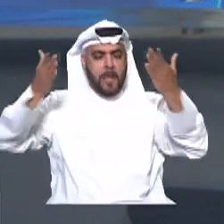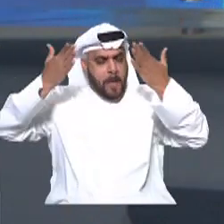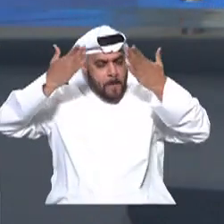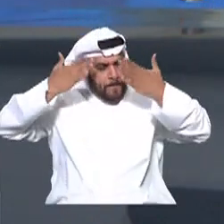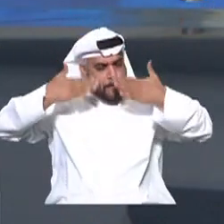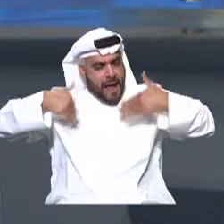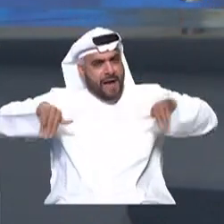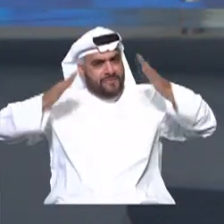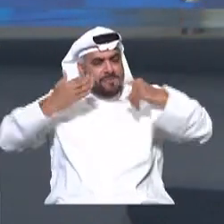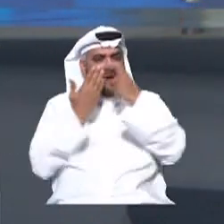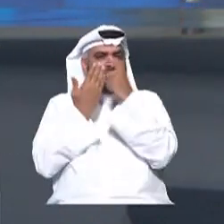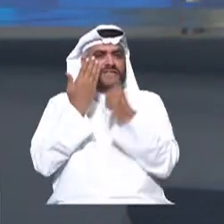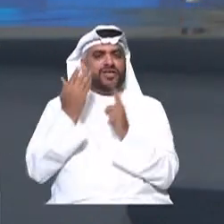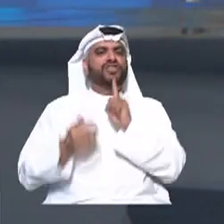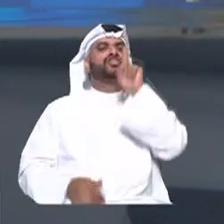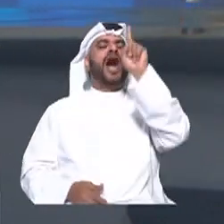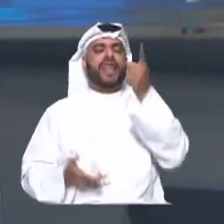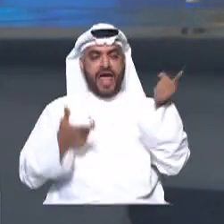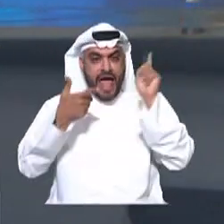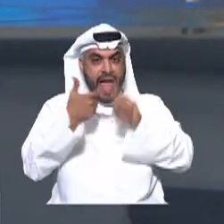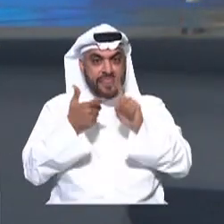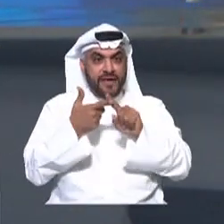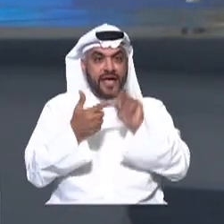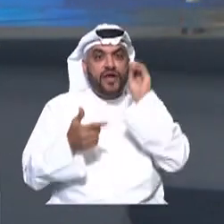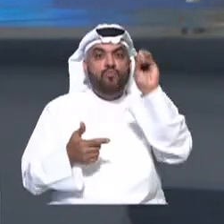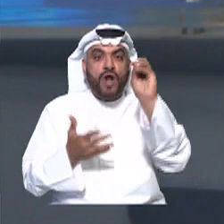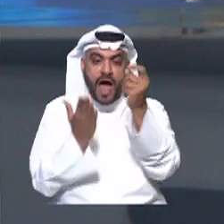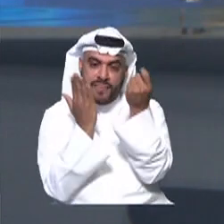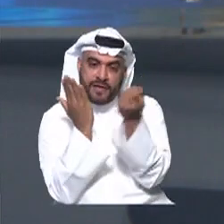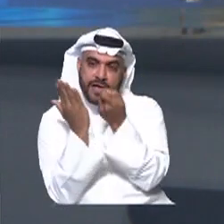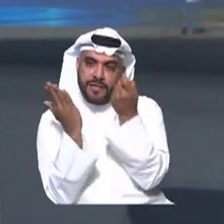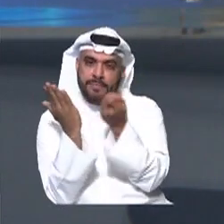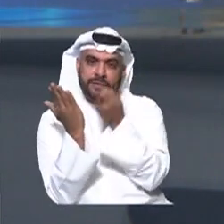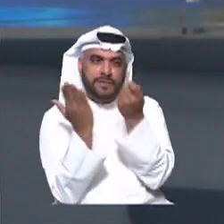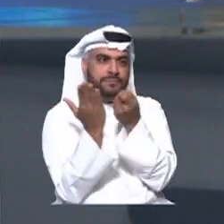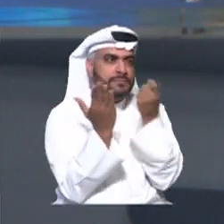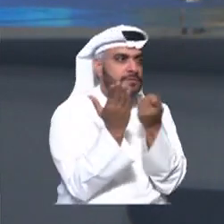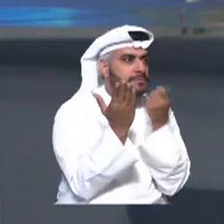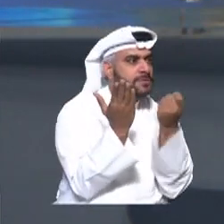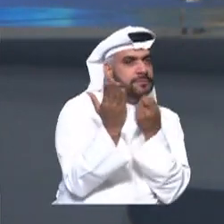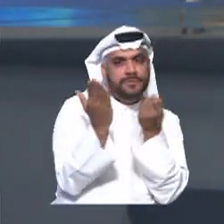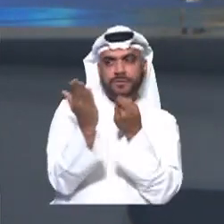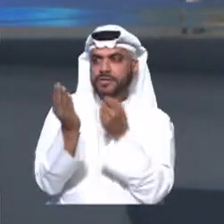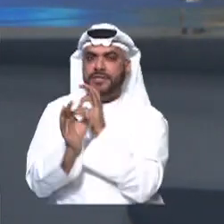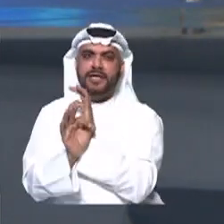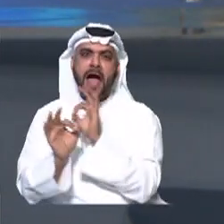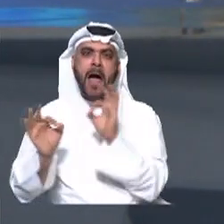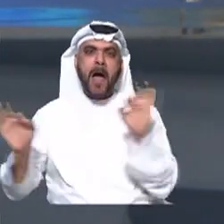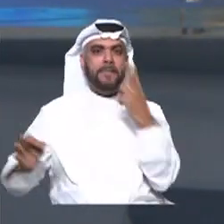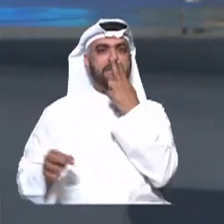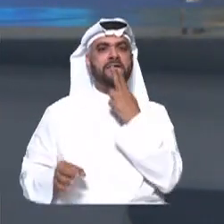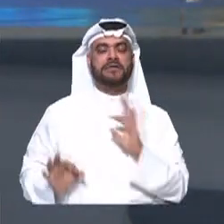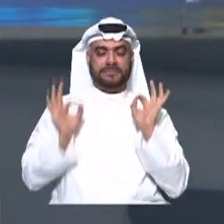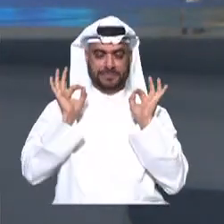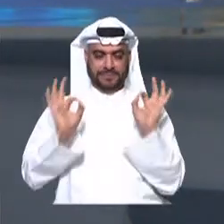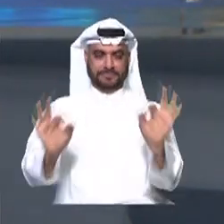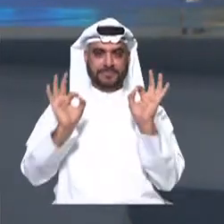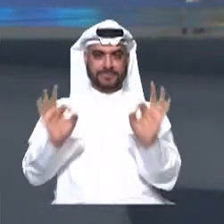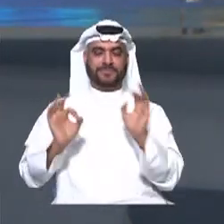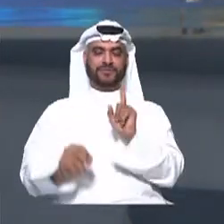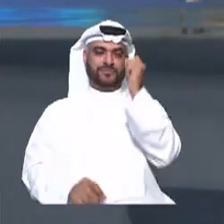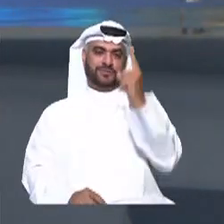الكويتي وبتسجيل الملاحظات لتكتمل أركان الانتخابات النزيهة التي ترقى إلى تاريخ